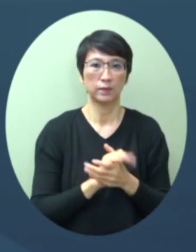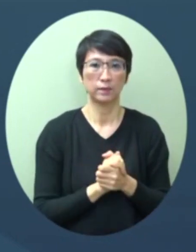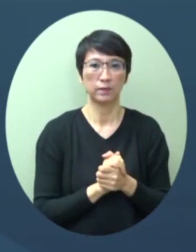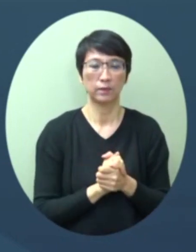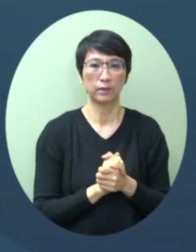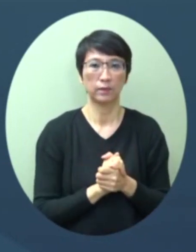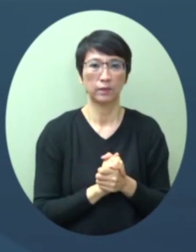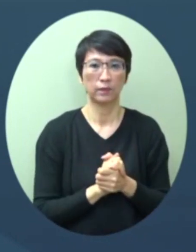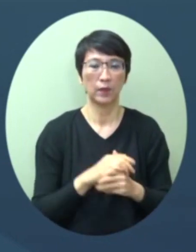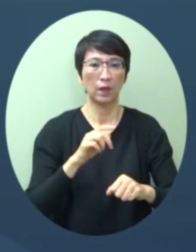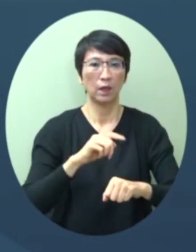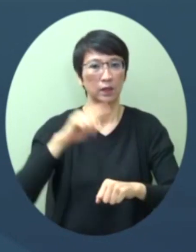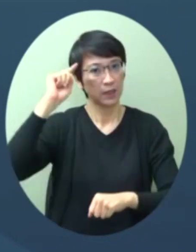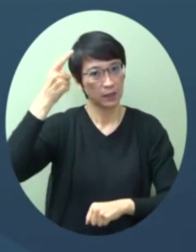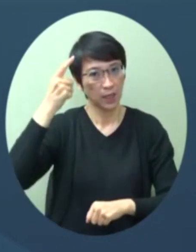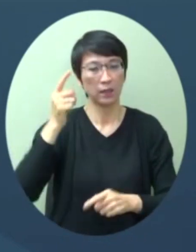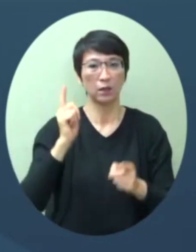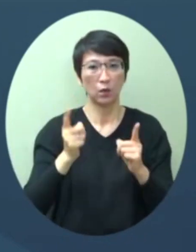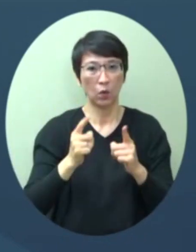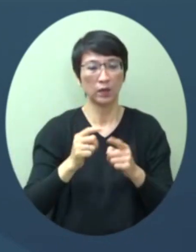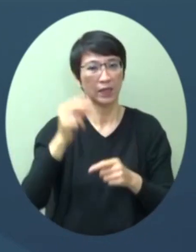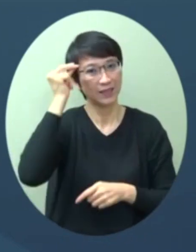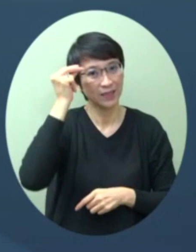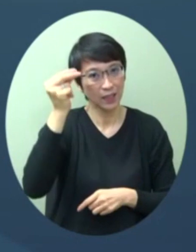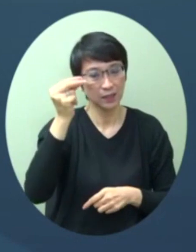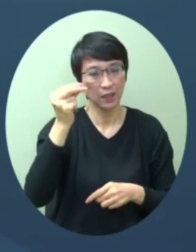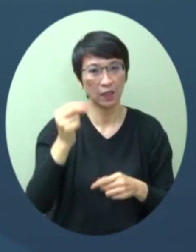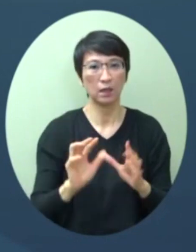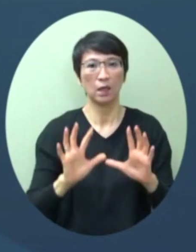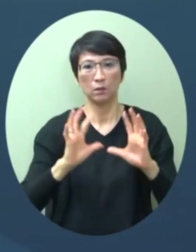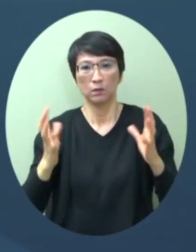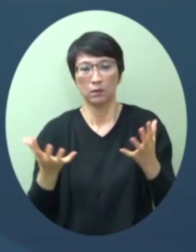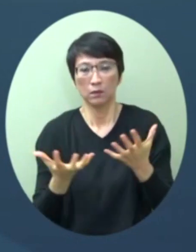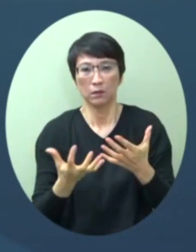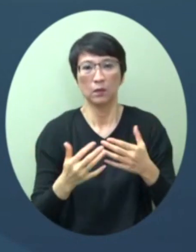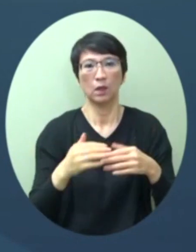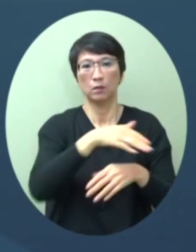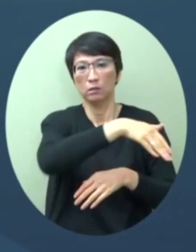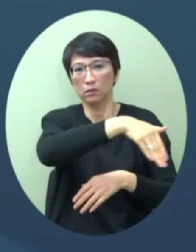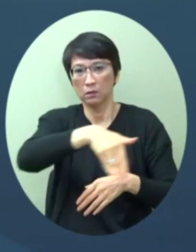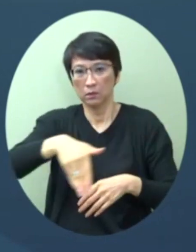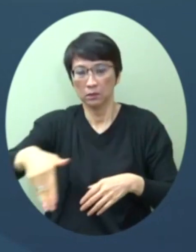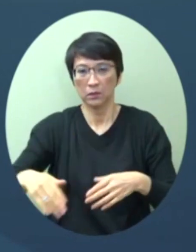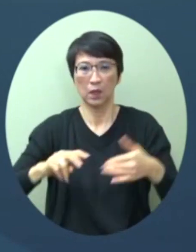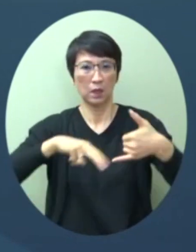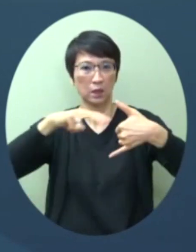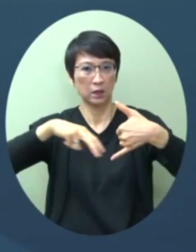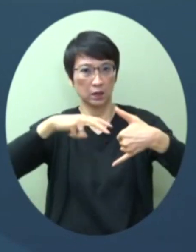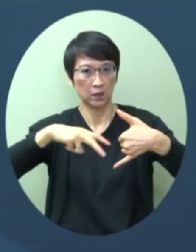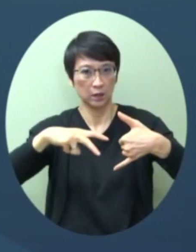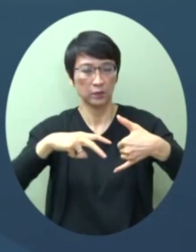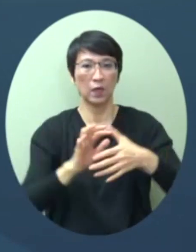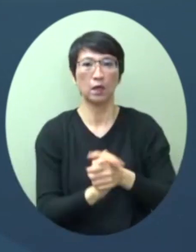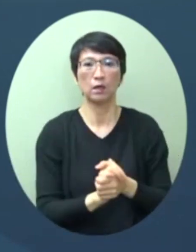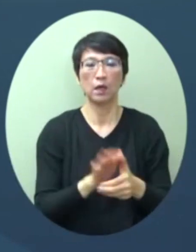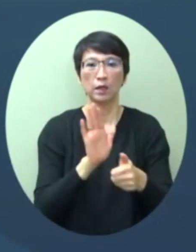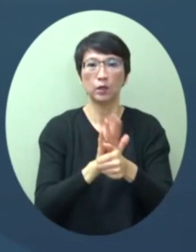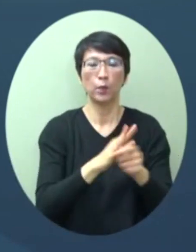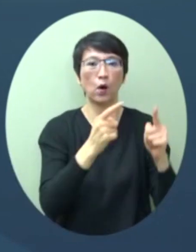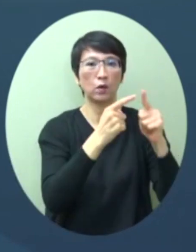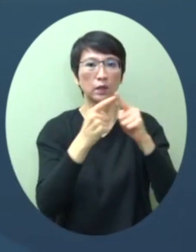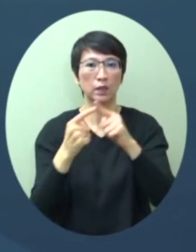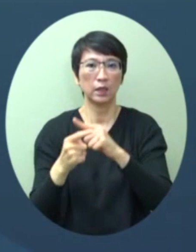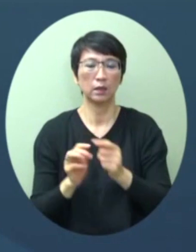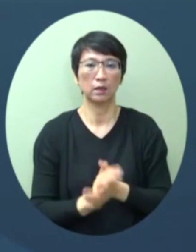维时一日到甚至七日的围风抢检行动我们都需要为市民为居民